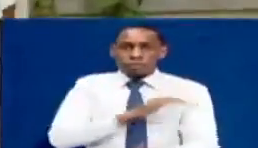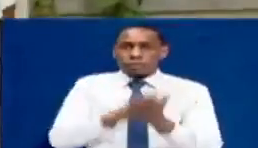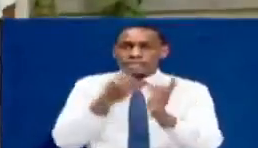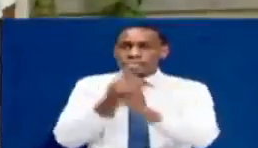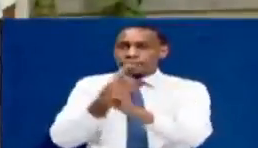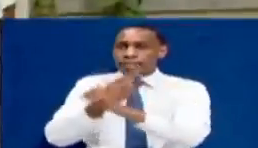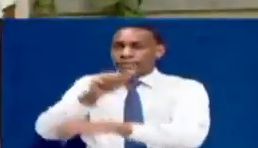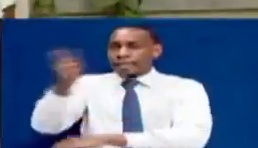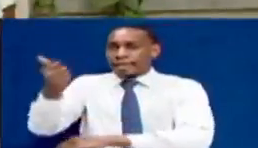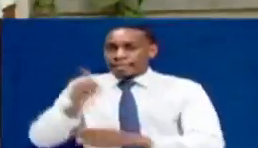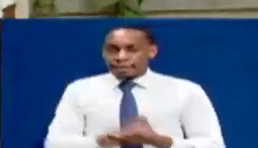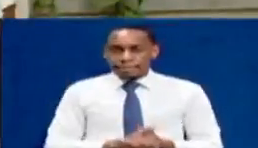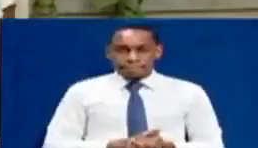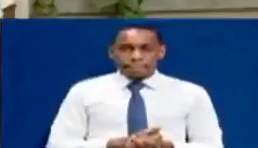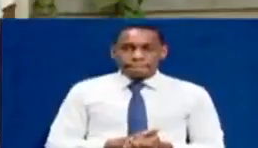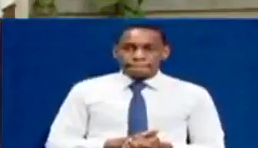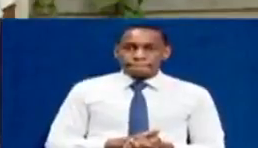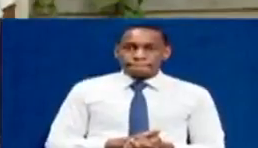forth.